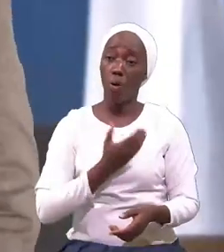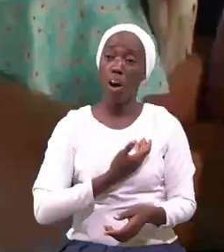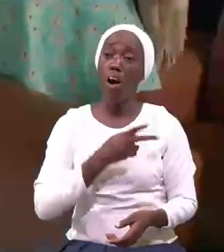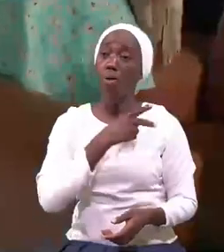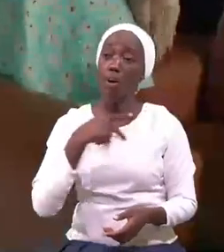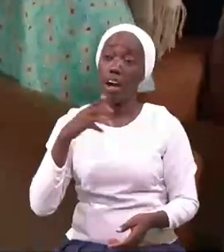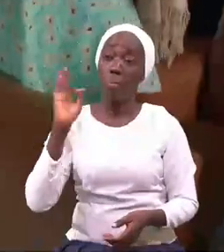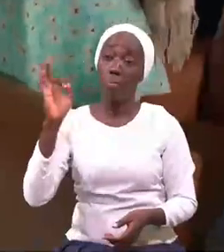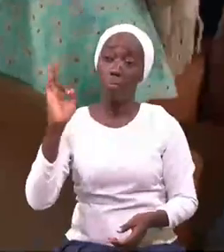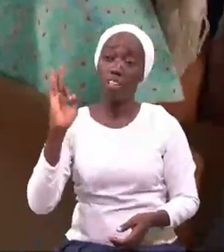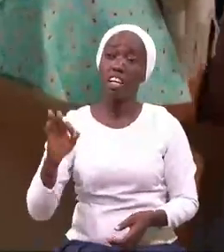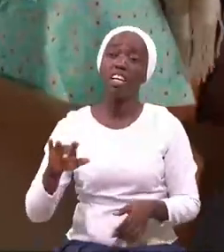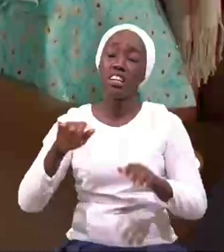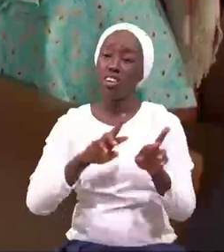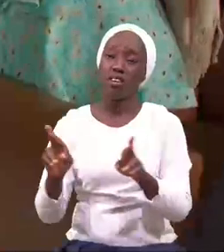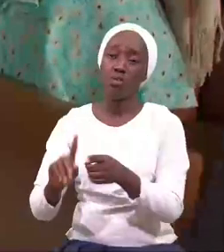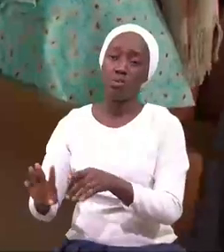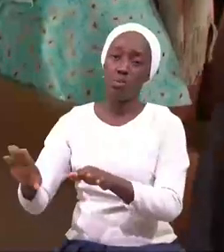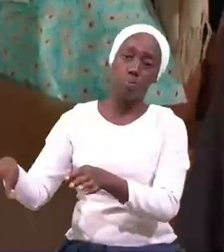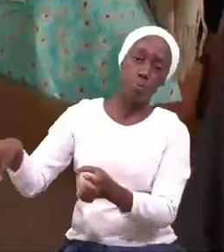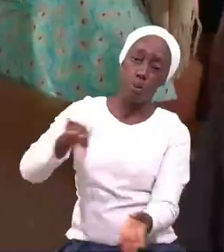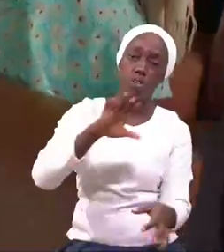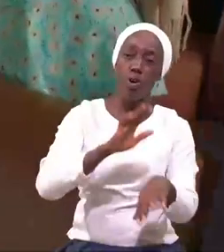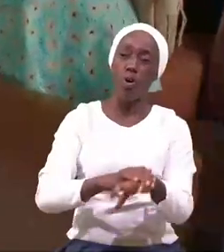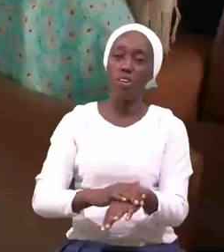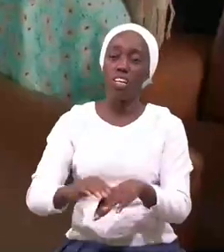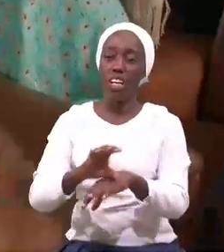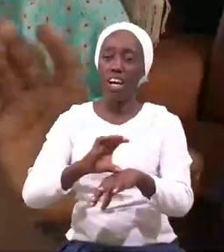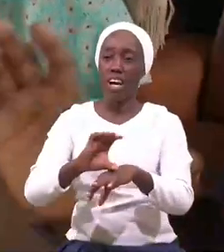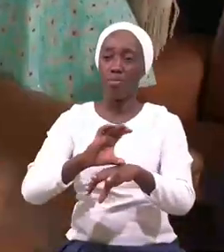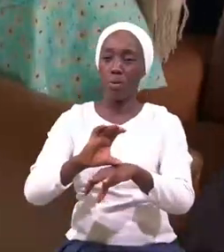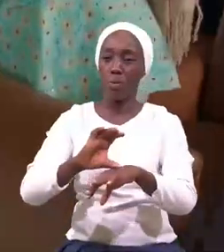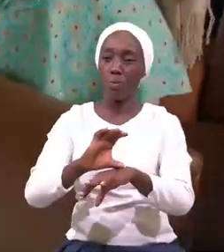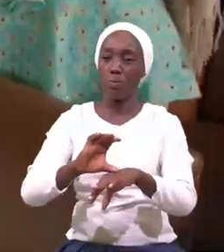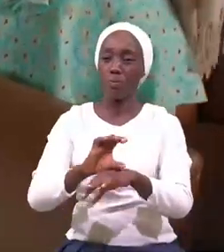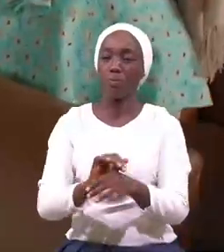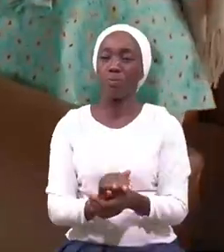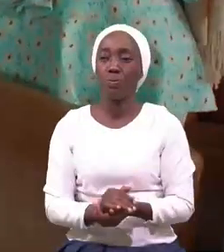Tout ce que Dieu m'a donné, je suis prêt à déverser ça sur le Cameroun.